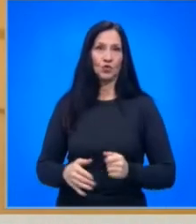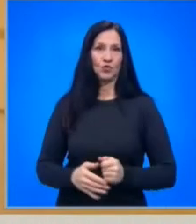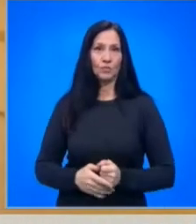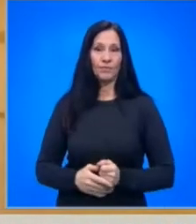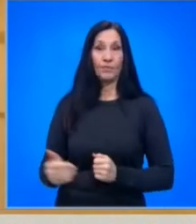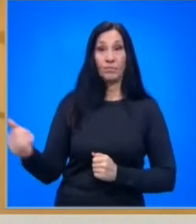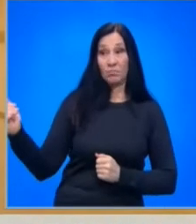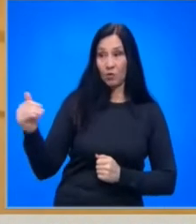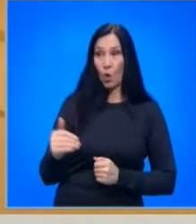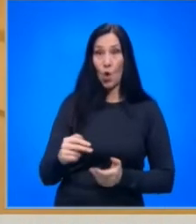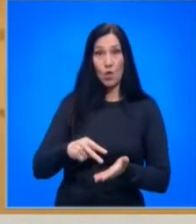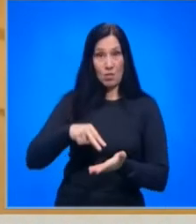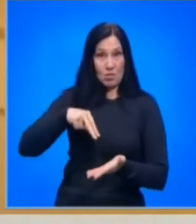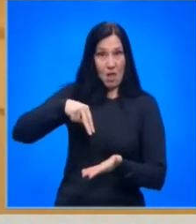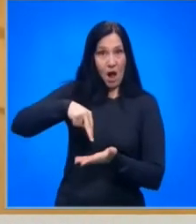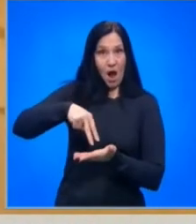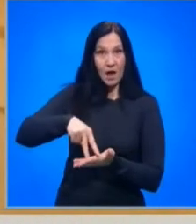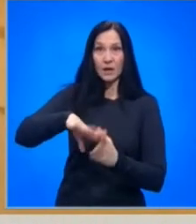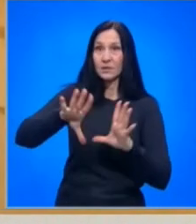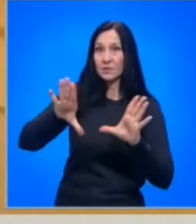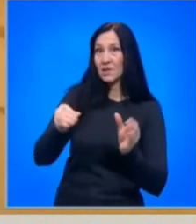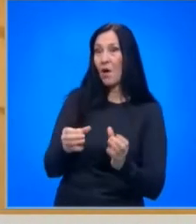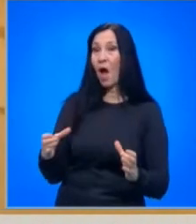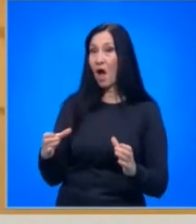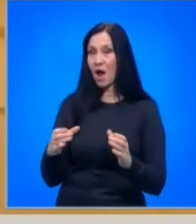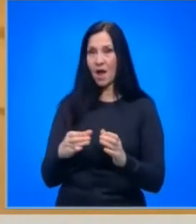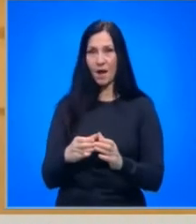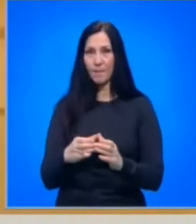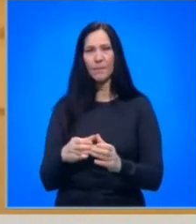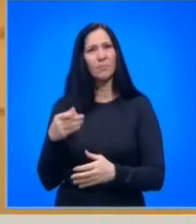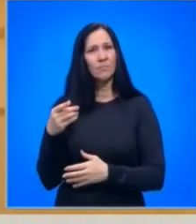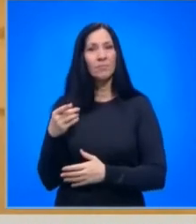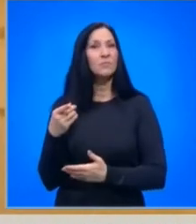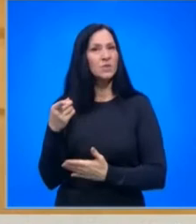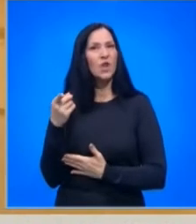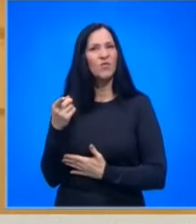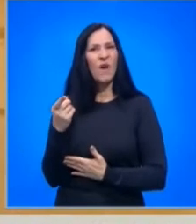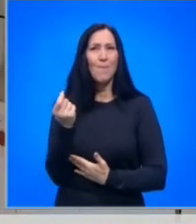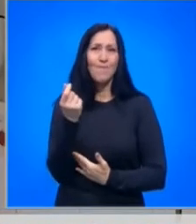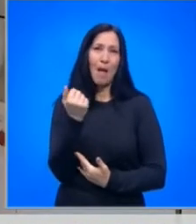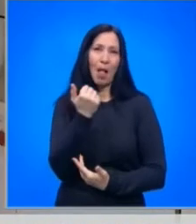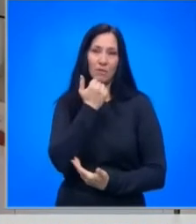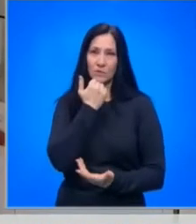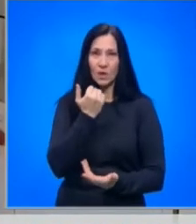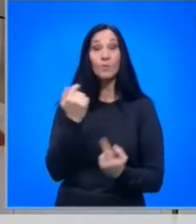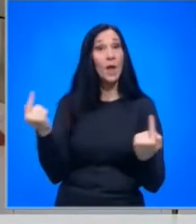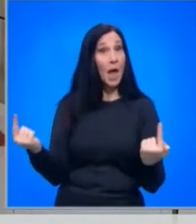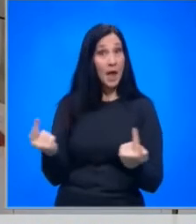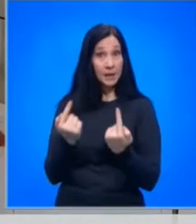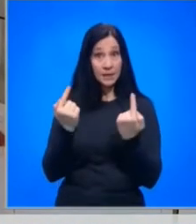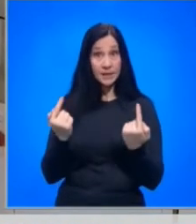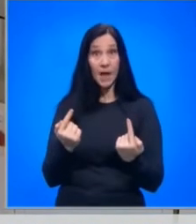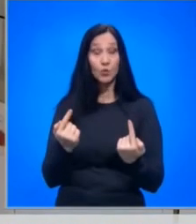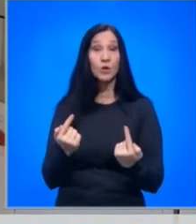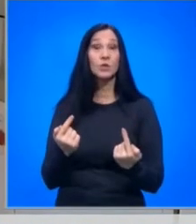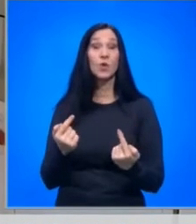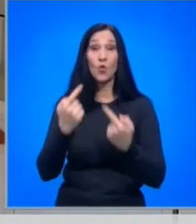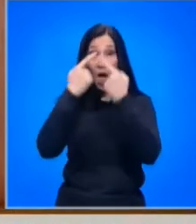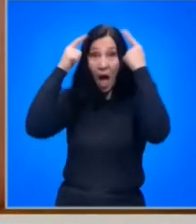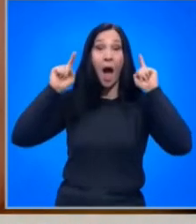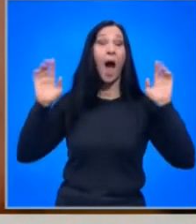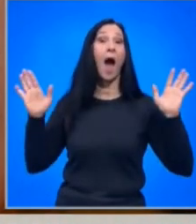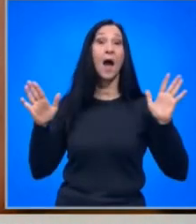Да дойдат на крака цял екип, нали? Това е за той малко село. Инициаторите от Ангели за България